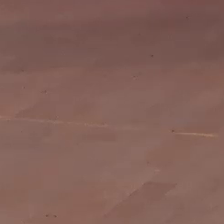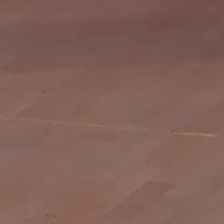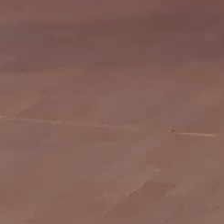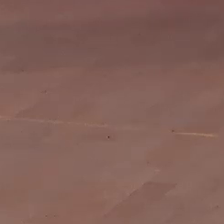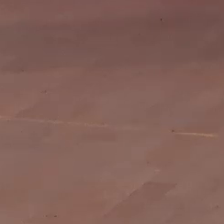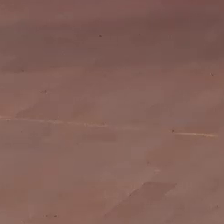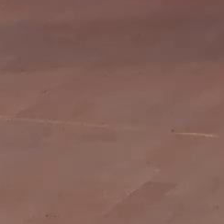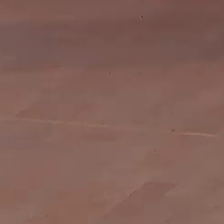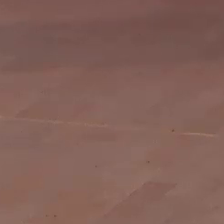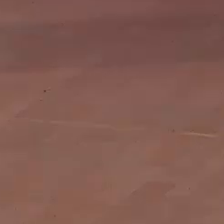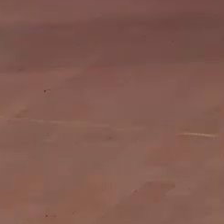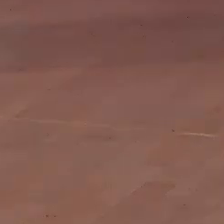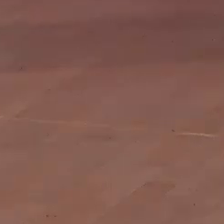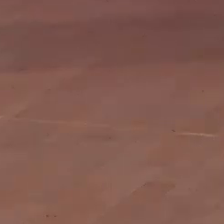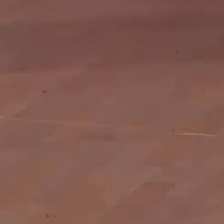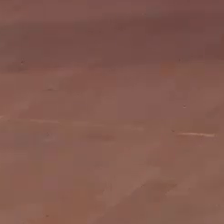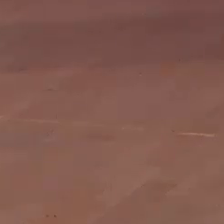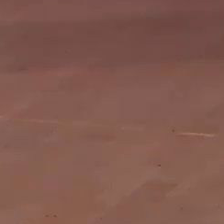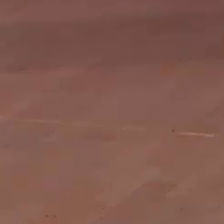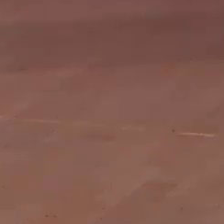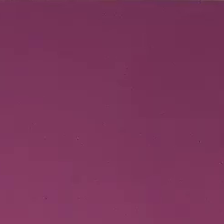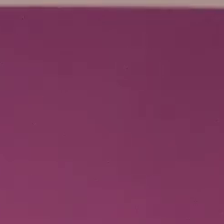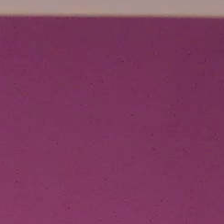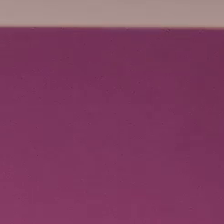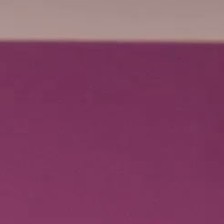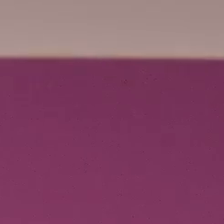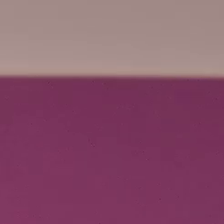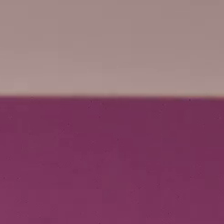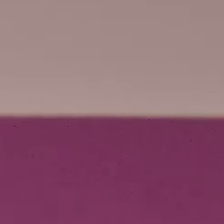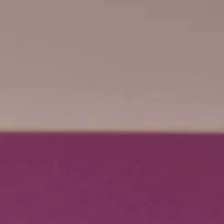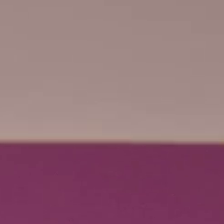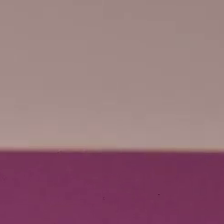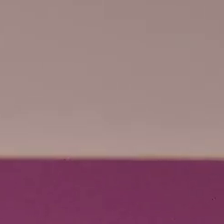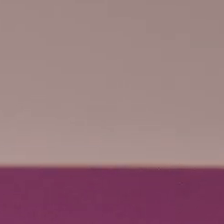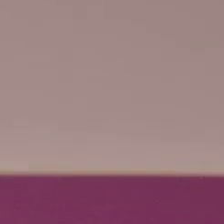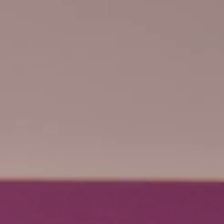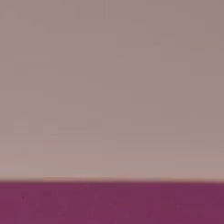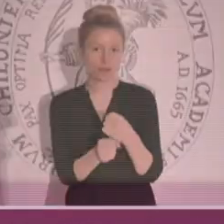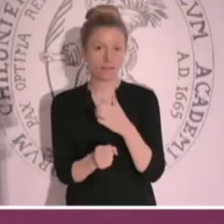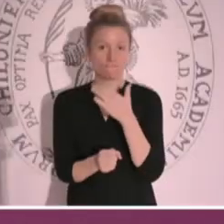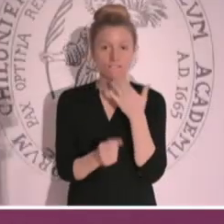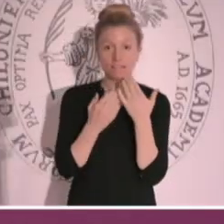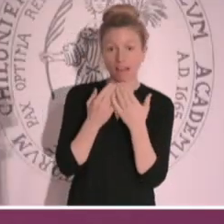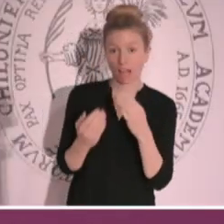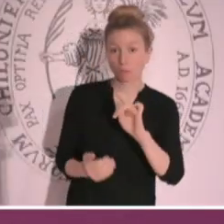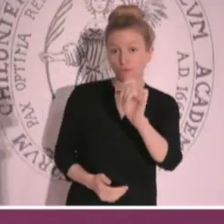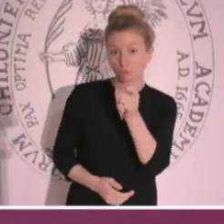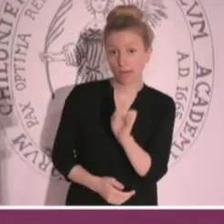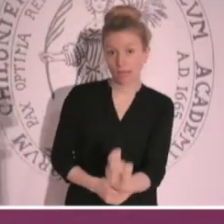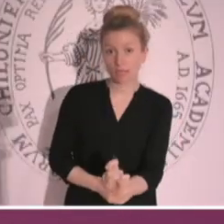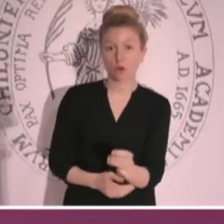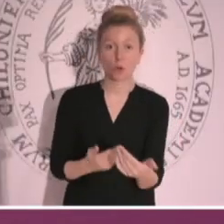allen danken, die das überhaupt erst ermöglicht haben und ich möchte Ihnen natürlich auch für die rege Teilnahme danken und Ihnen